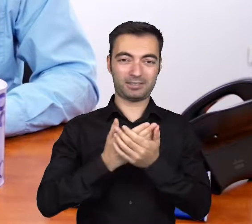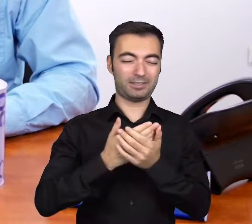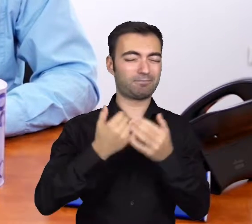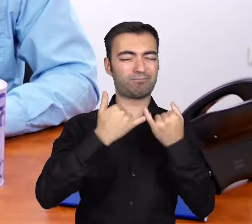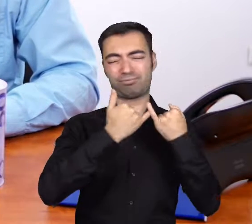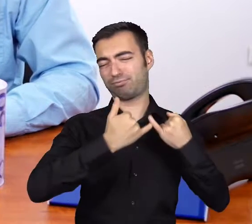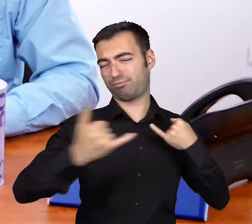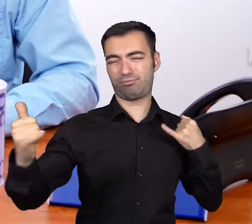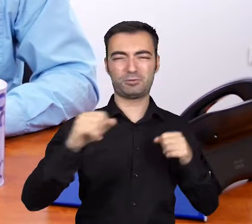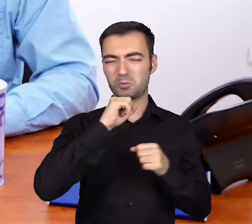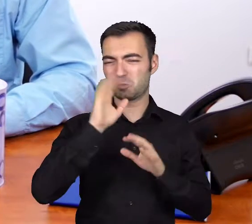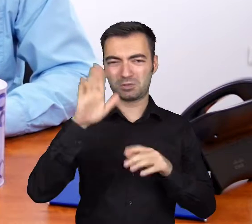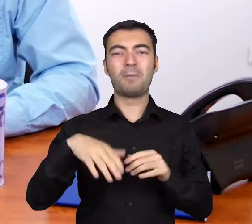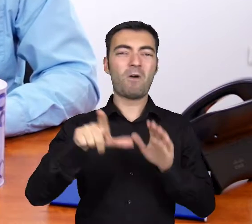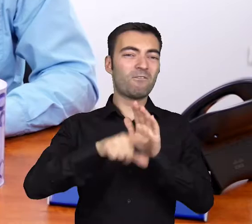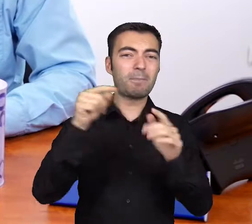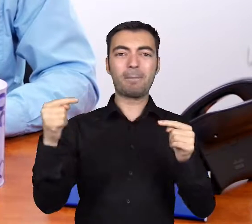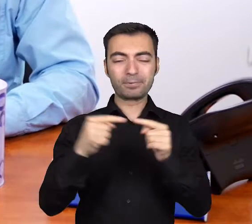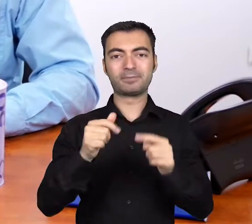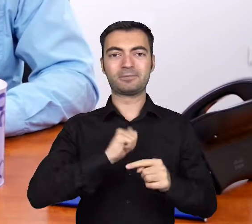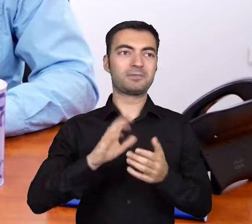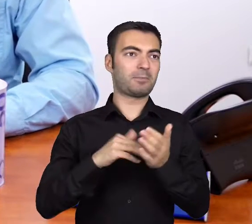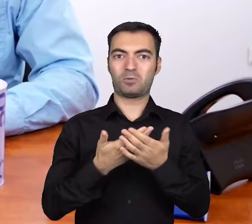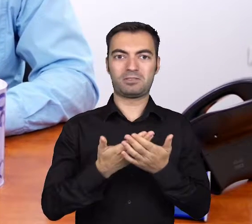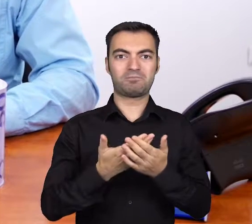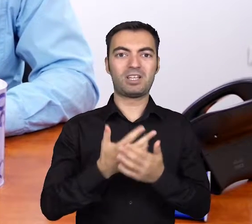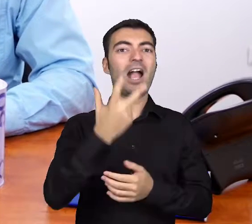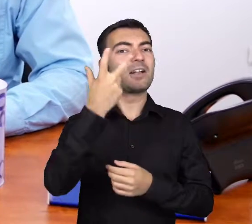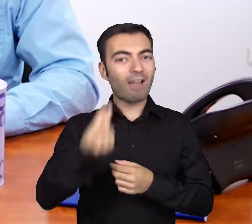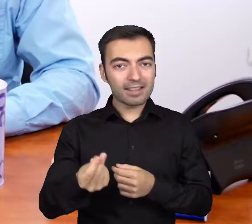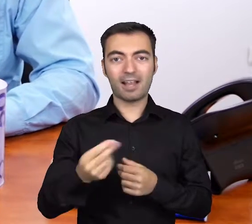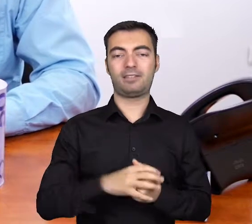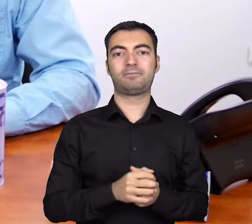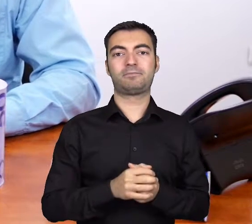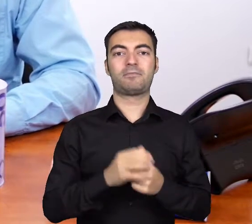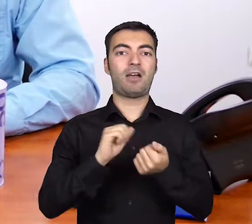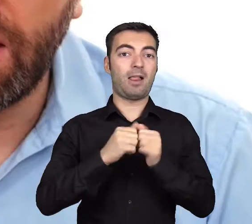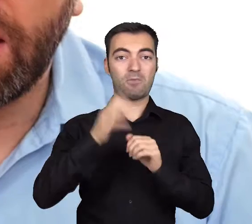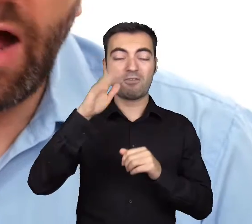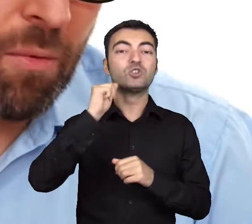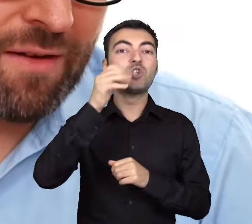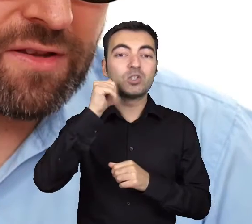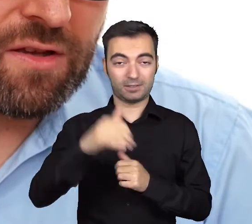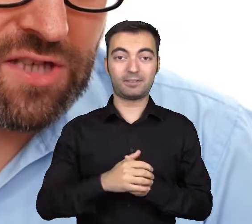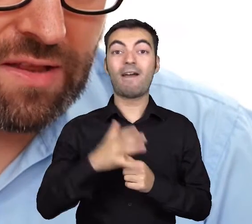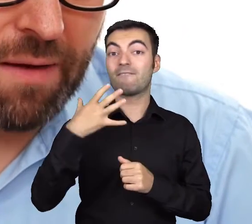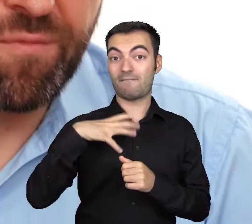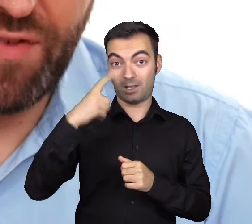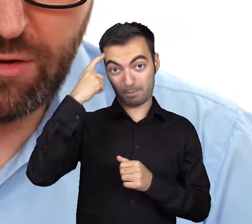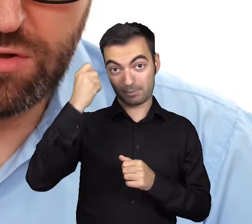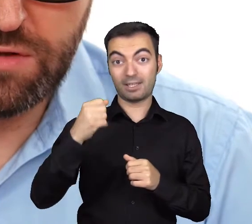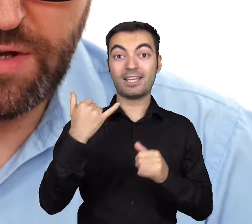bankowych produktów jest tak szeroka, że możemy też znaleźć takie, gdzie kapitalizacja będzie kwartalna, albo nawet